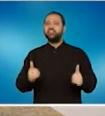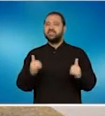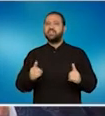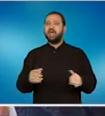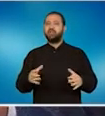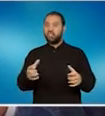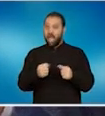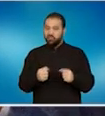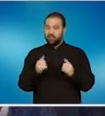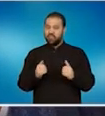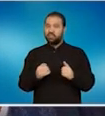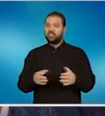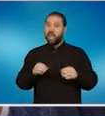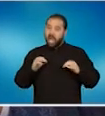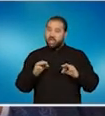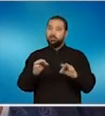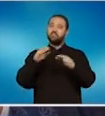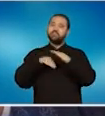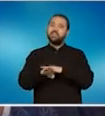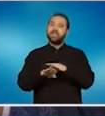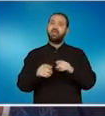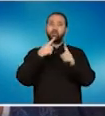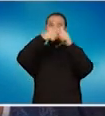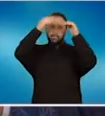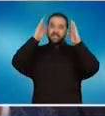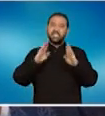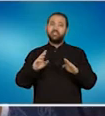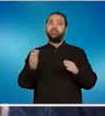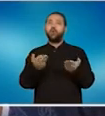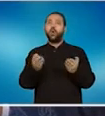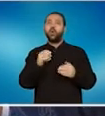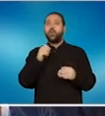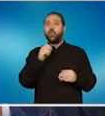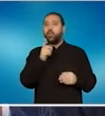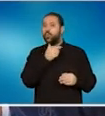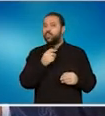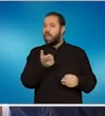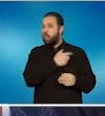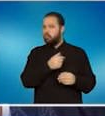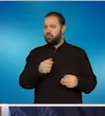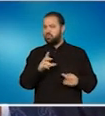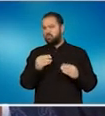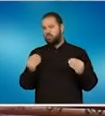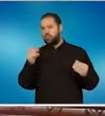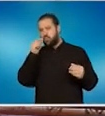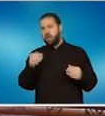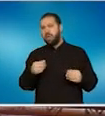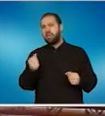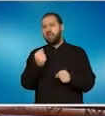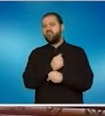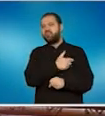lucrul ăsta. A dus mesajul bisericii oriunde s-a putut. E adevărat, mulți l-au criticat pentru asta. L-au acuzat de tot